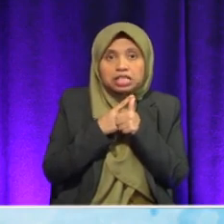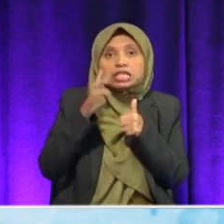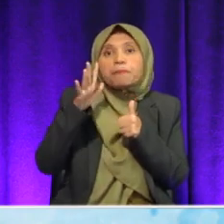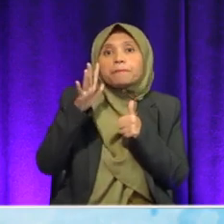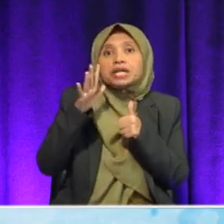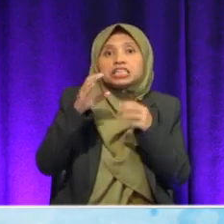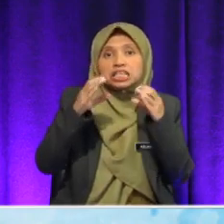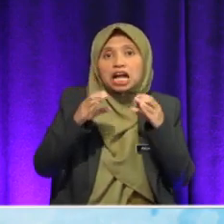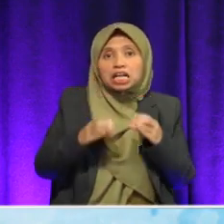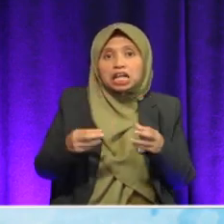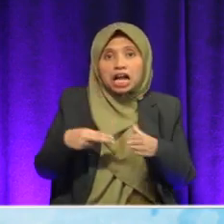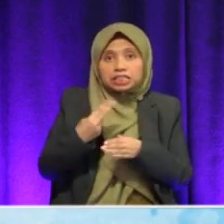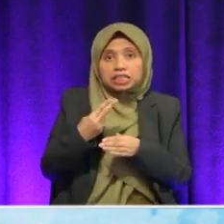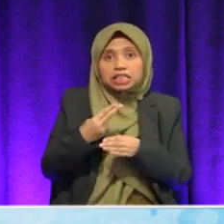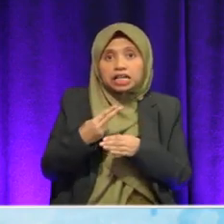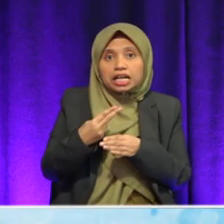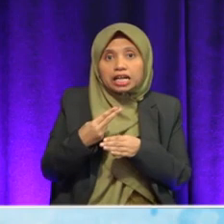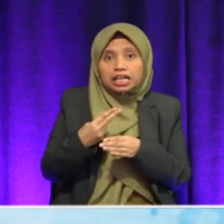dalam menghasilkan